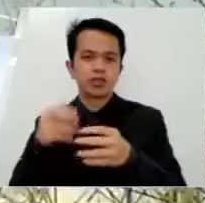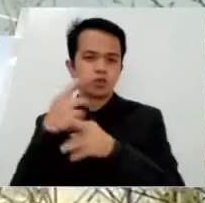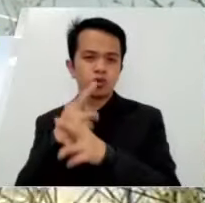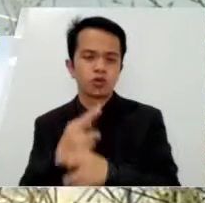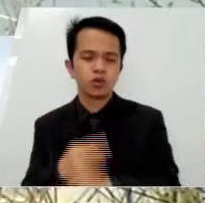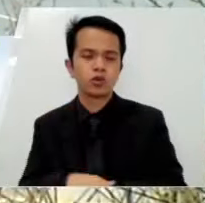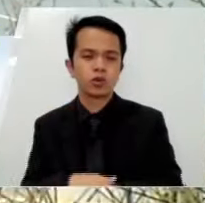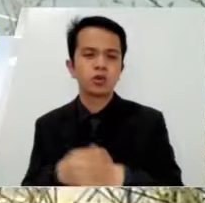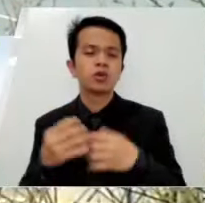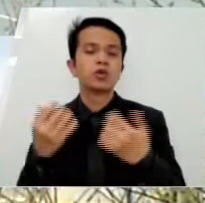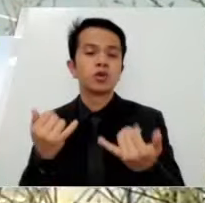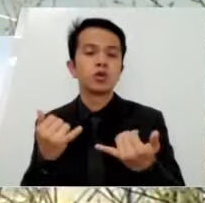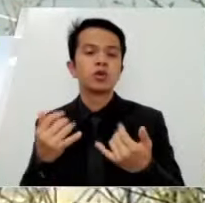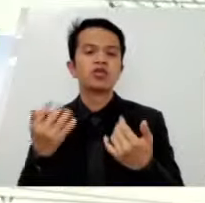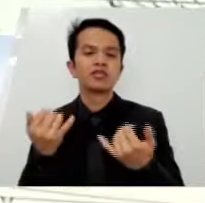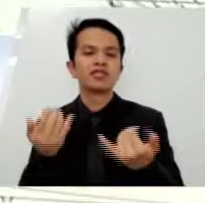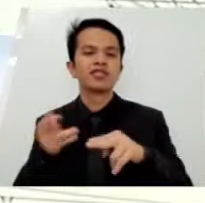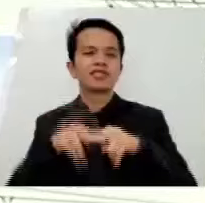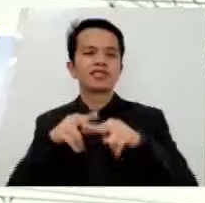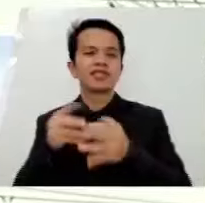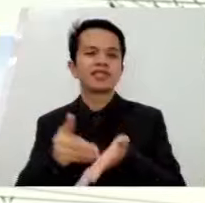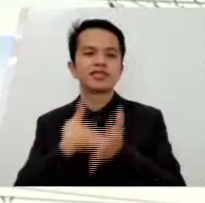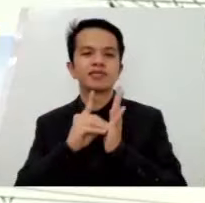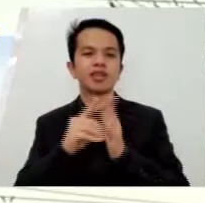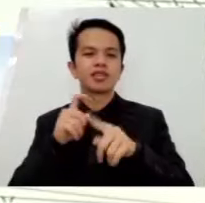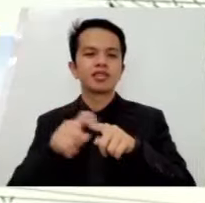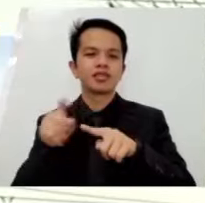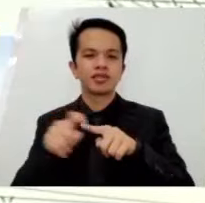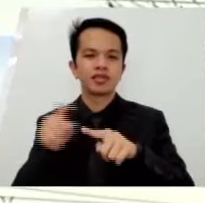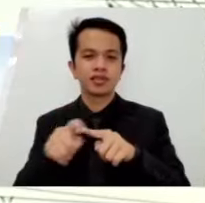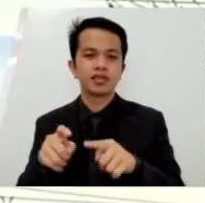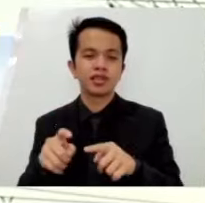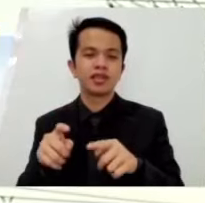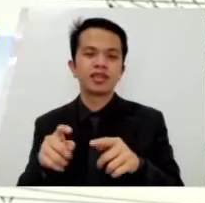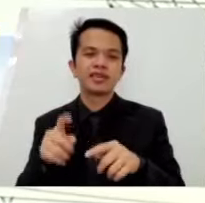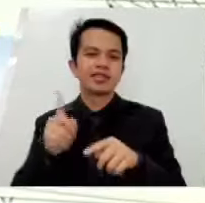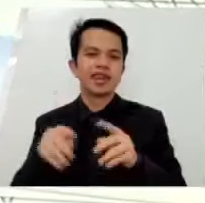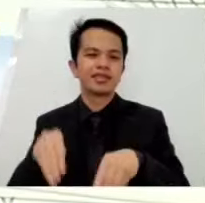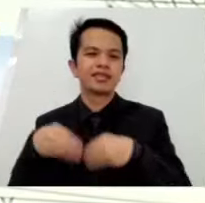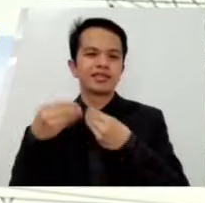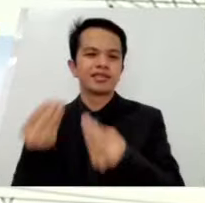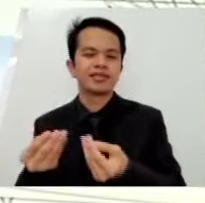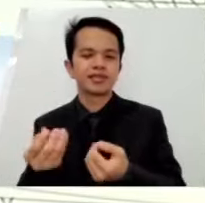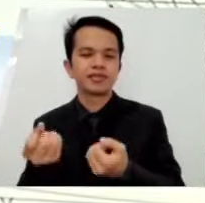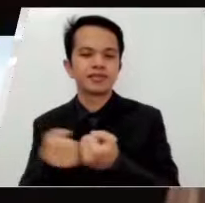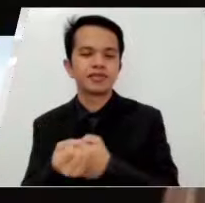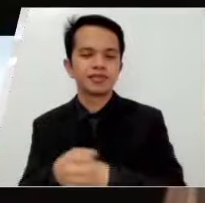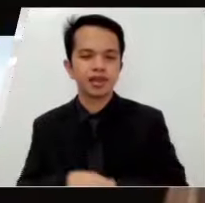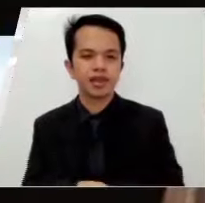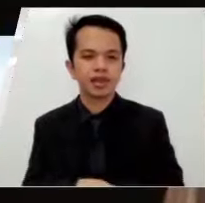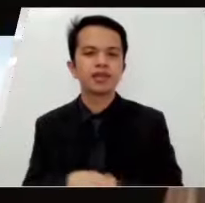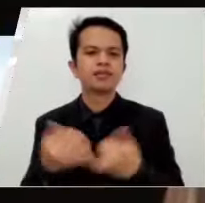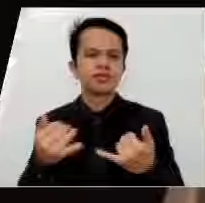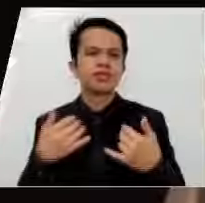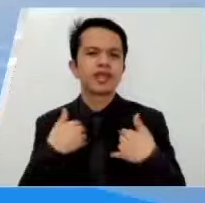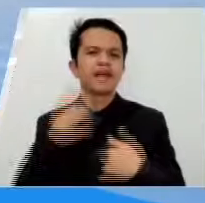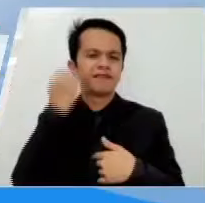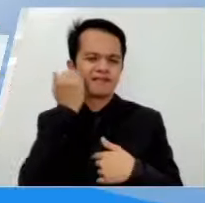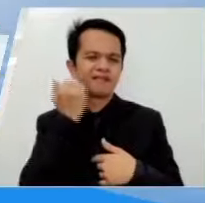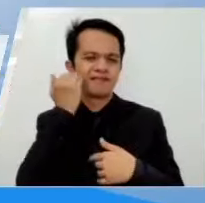niya na ang pagtaas ng demand sa kuryente na tila di masabayan ng supply. We have scarcity of power supply. We have so much